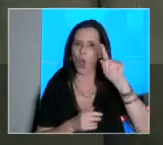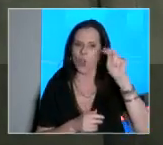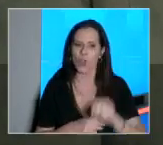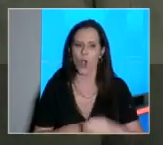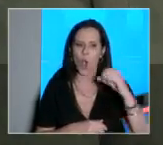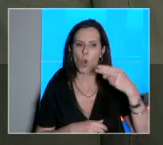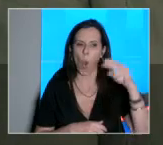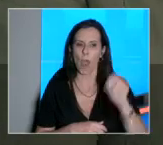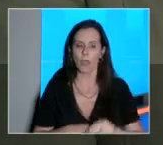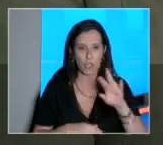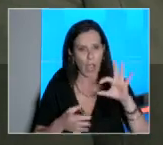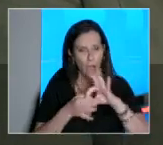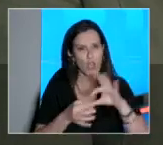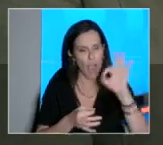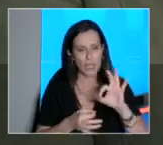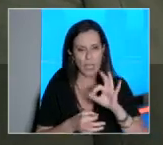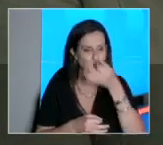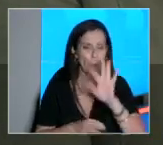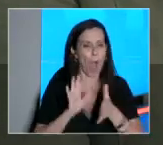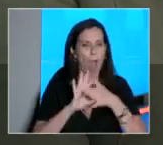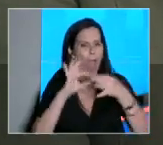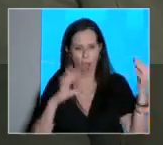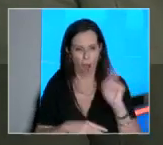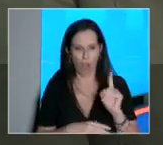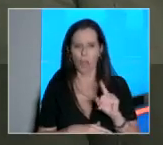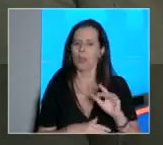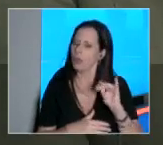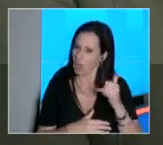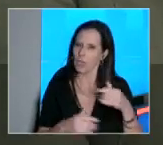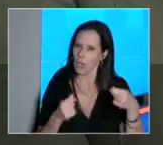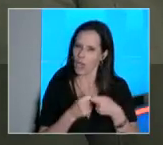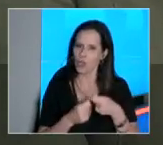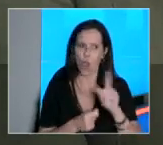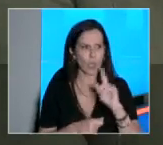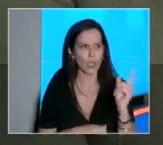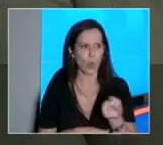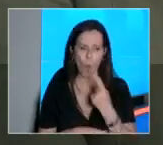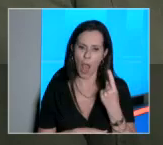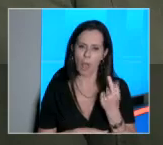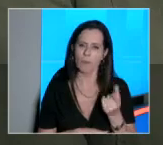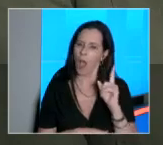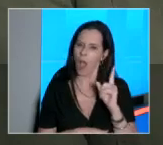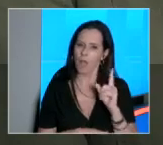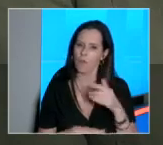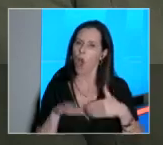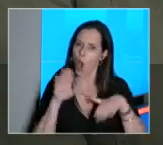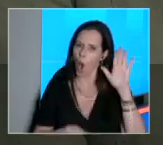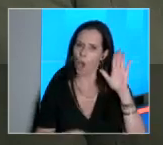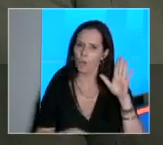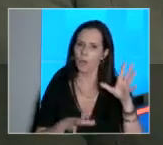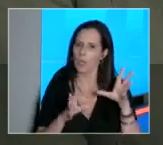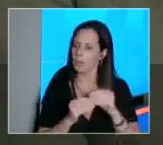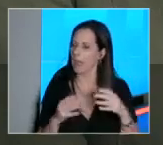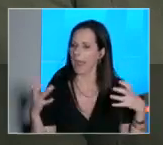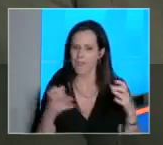אומרת, הקשר עדיין נמשך. הקשר נמשך ברמה כזאת או אחרת, לא אצל כולם, אבל אצל מרביתם, אם זה